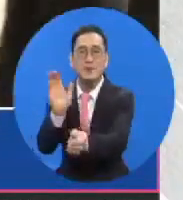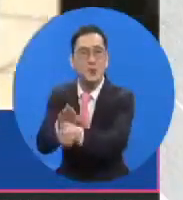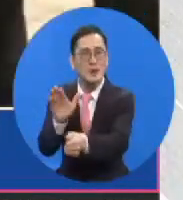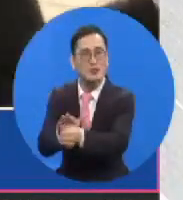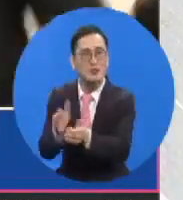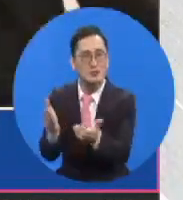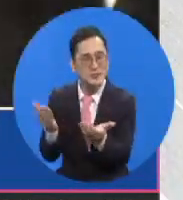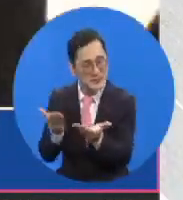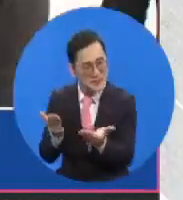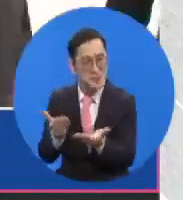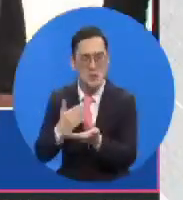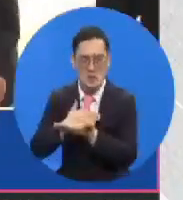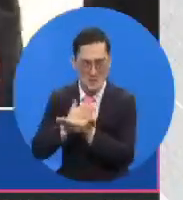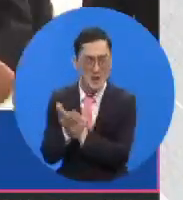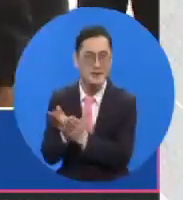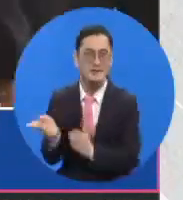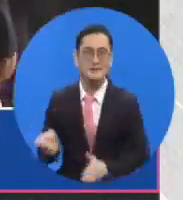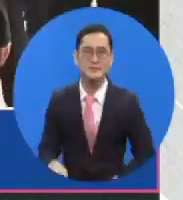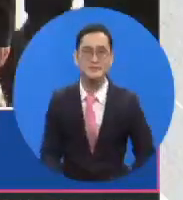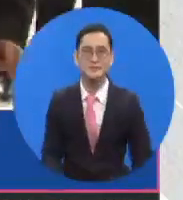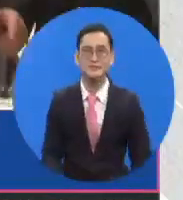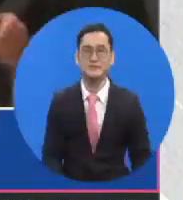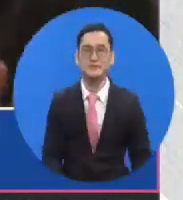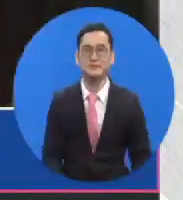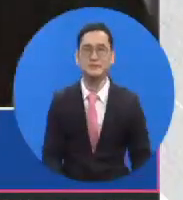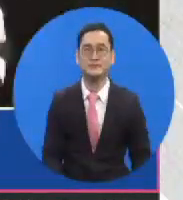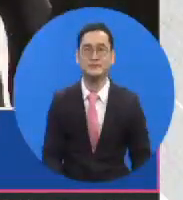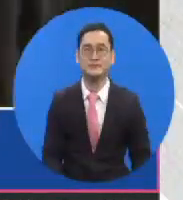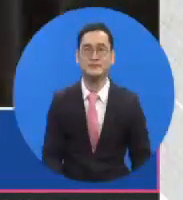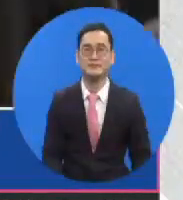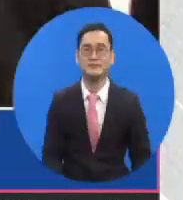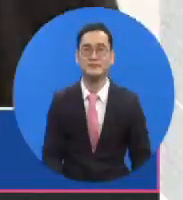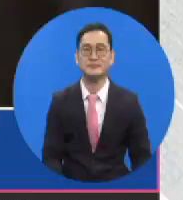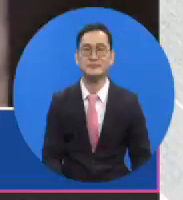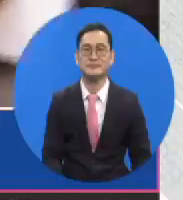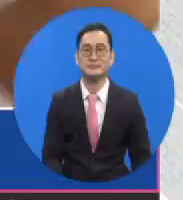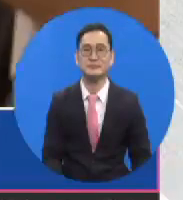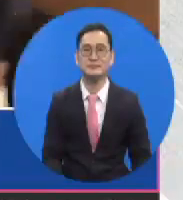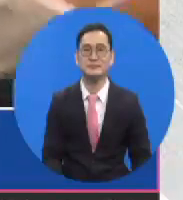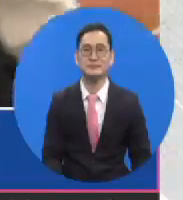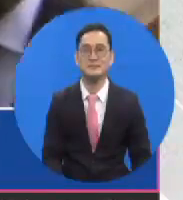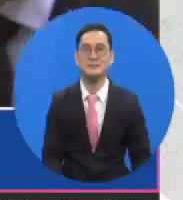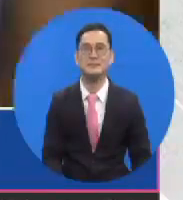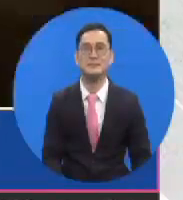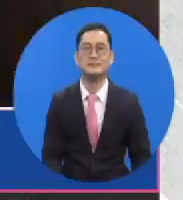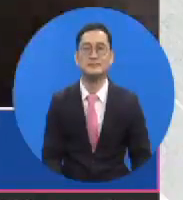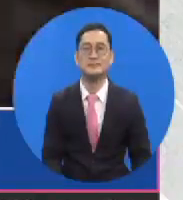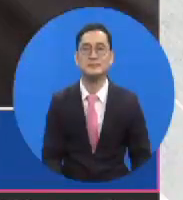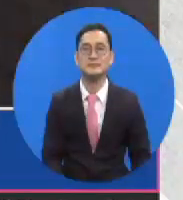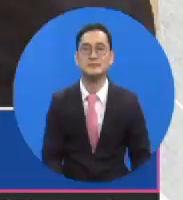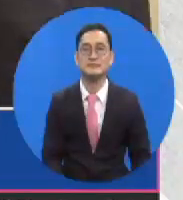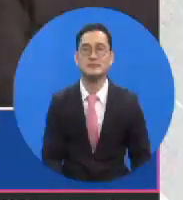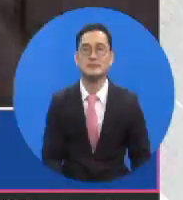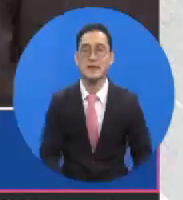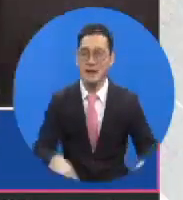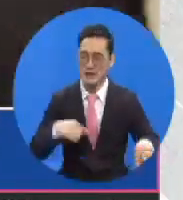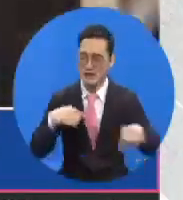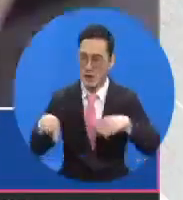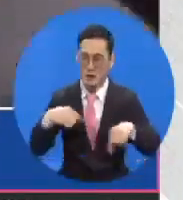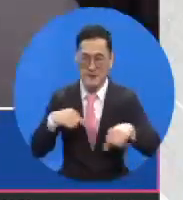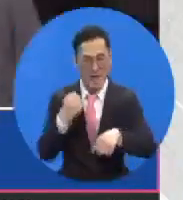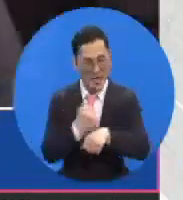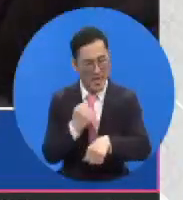하는 방법도 생각할 수가 있다고 봅니다. 그래서 저는 거기까지는 원론적인 답변이기 때문에 네. 그걸 정치를 하겠다는